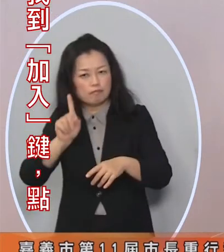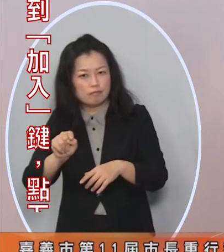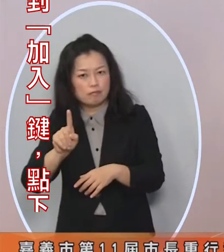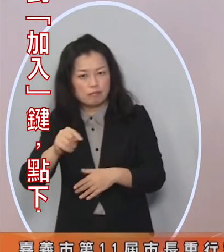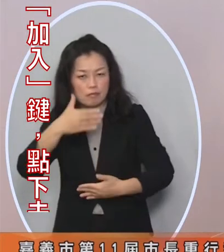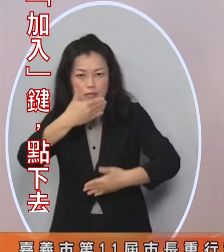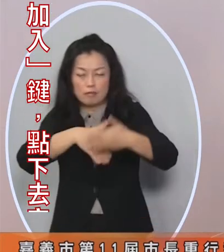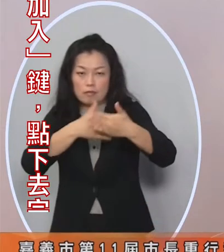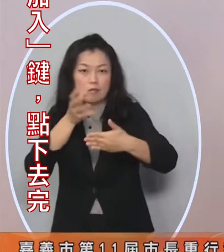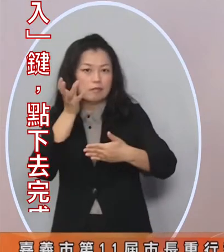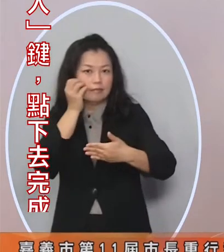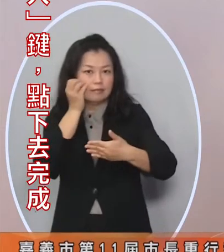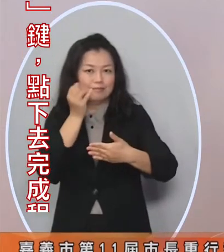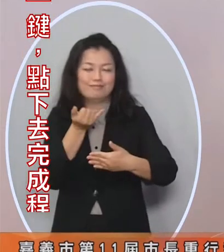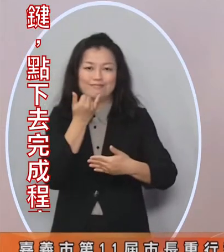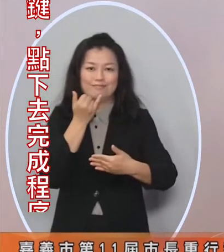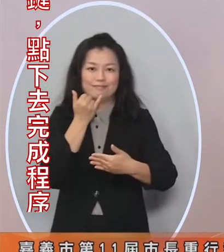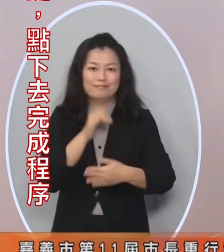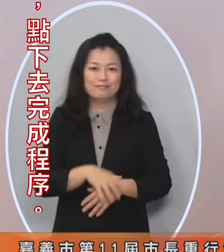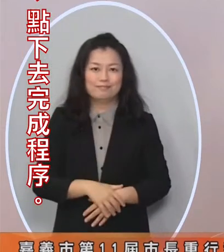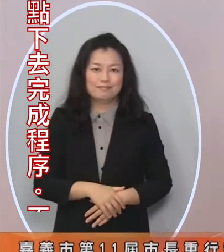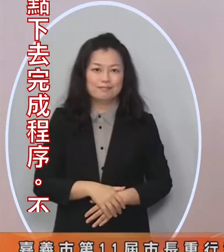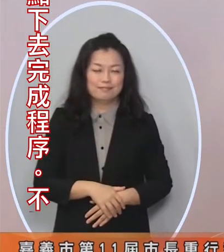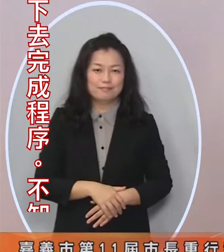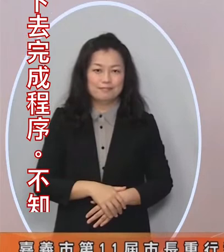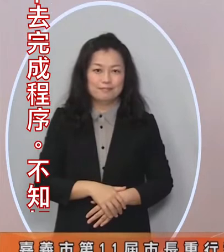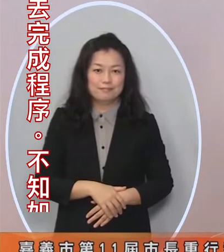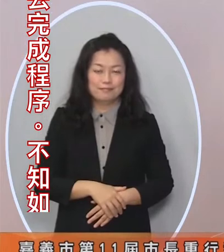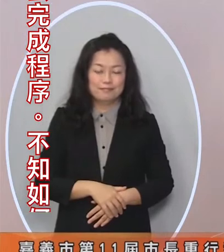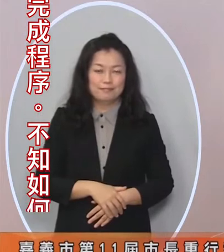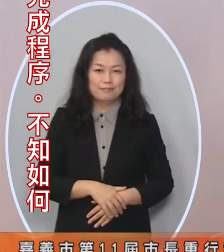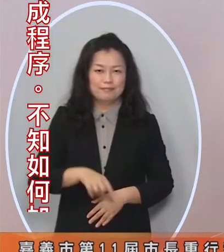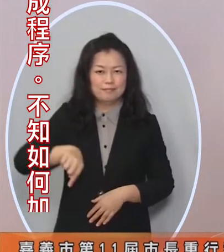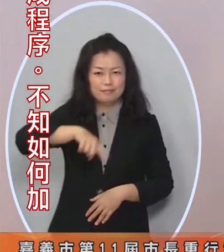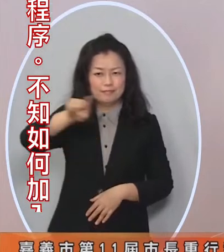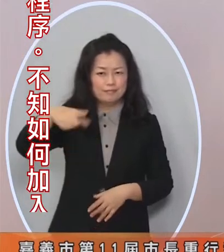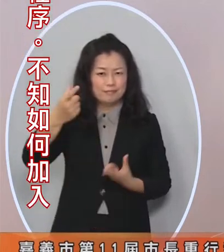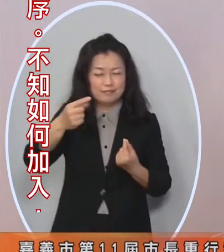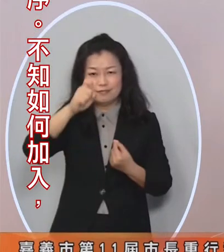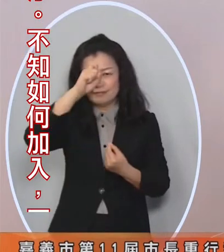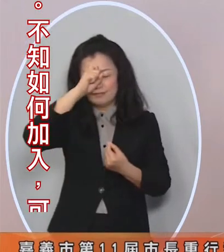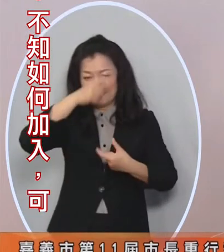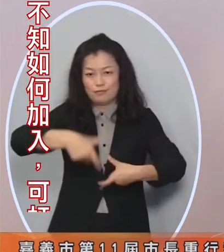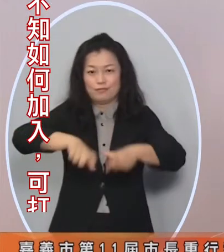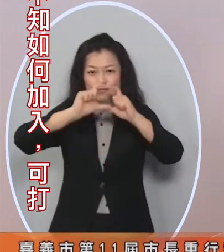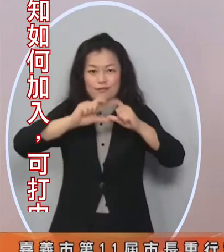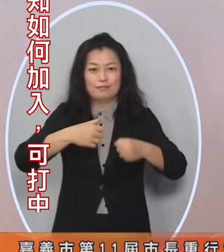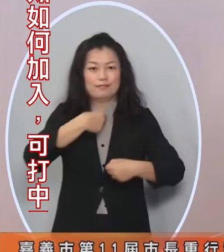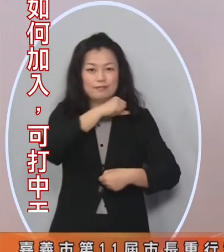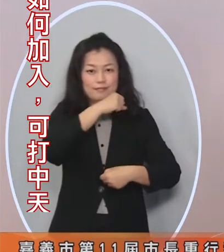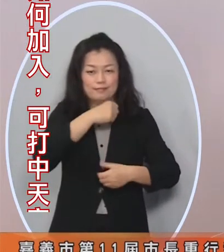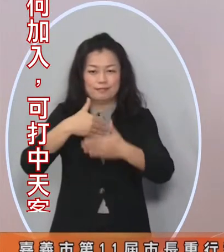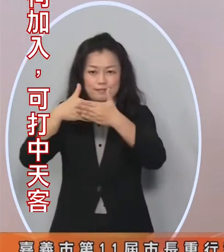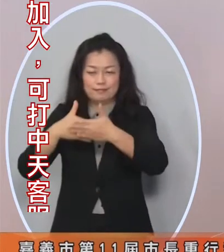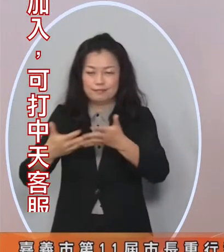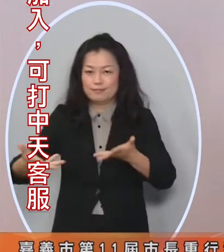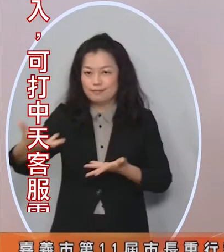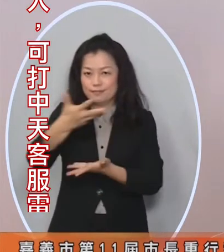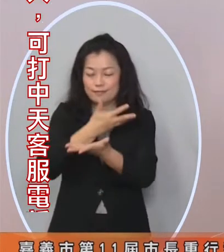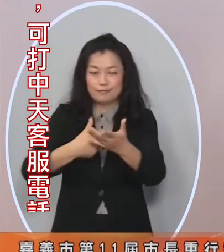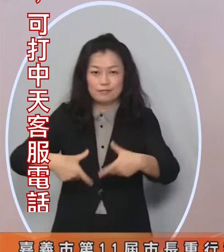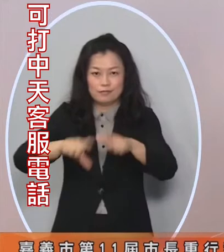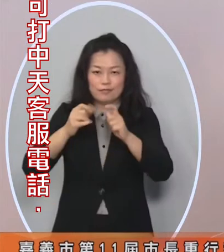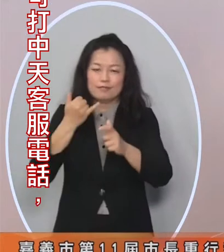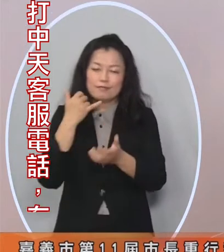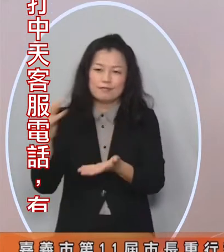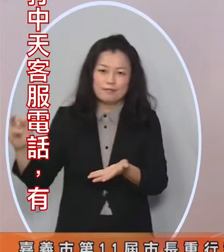也很希望可以尽快的恢复两岸之间的交流，能够来嘉义市品尝嘉义道地的火